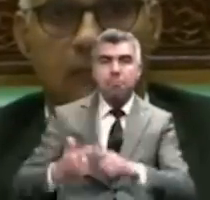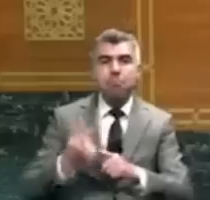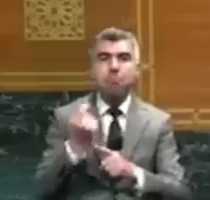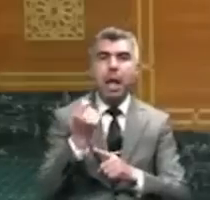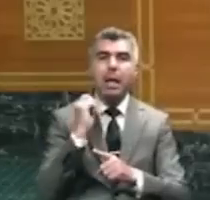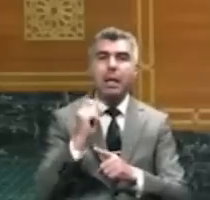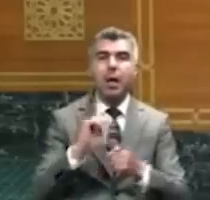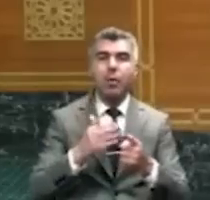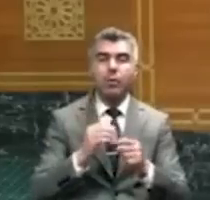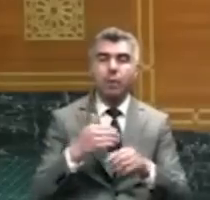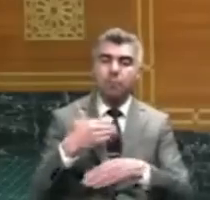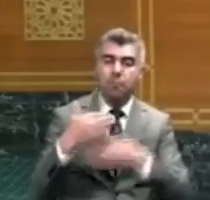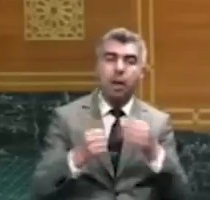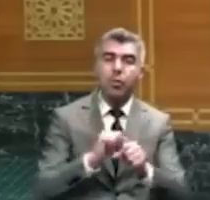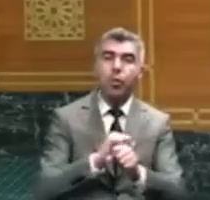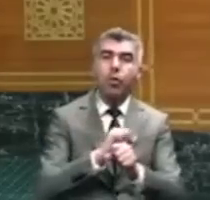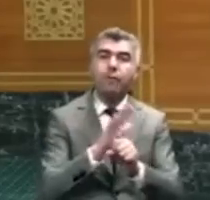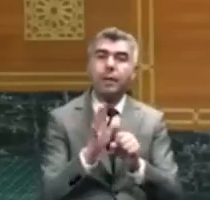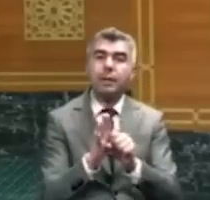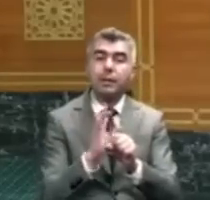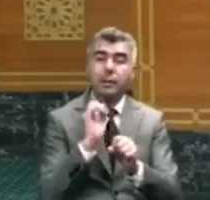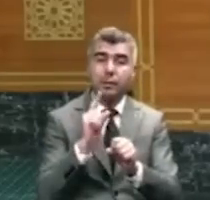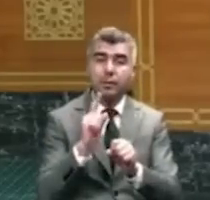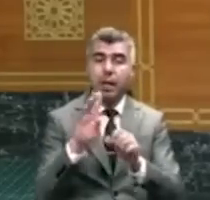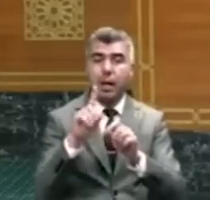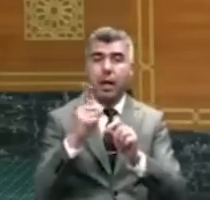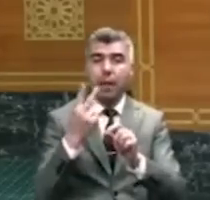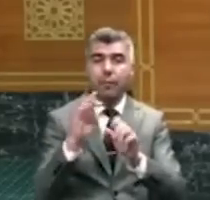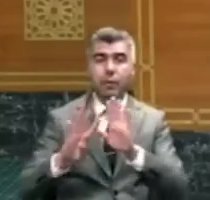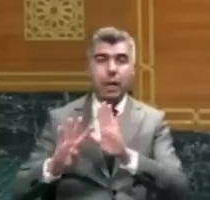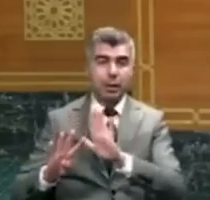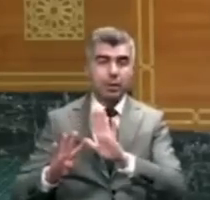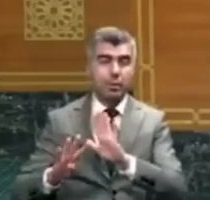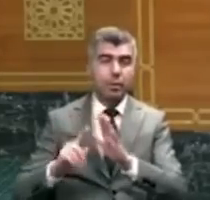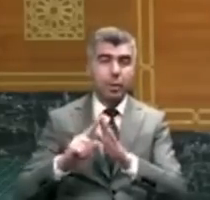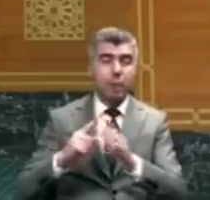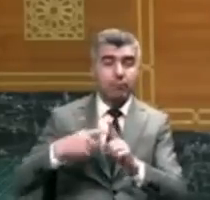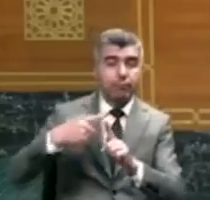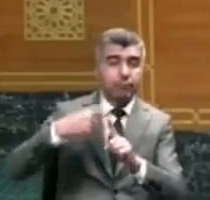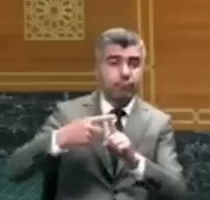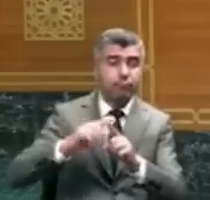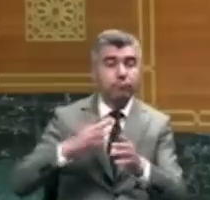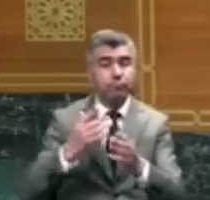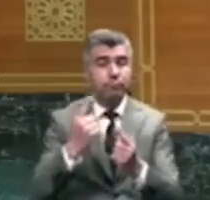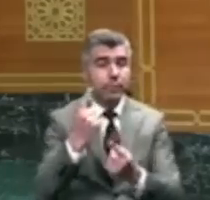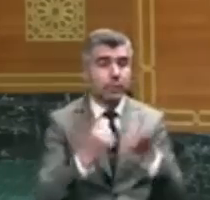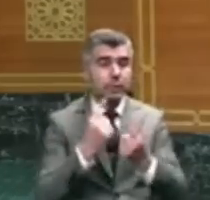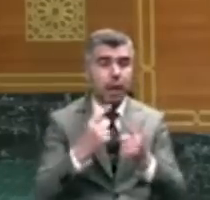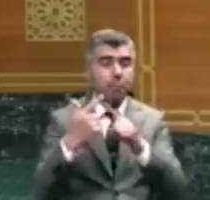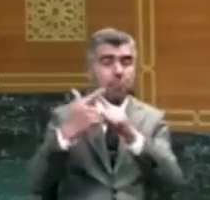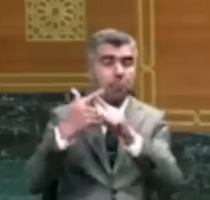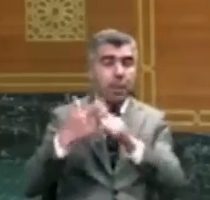بعد ازمه كوفي 19 والتي تجاوز انذاك عز